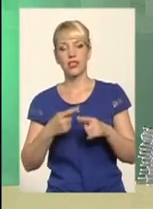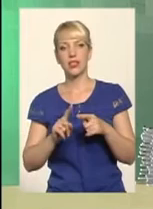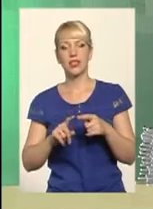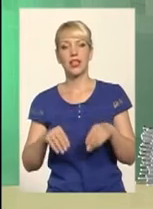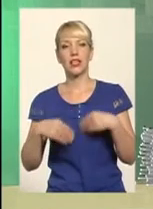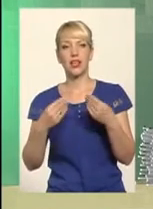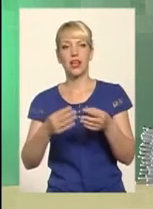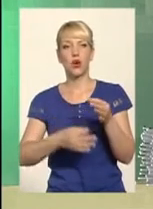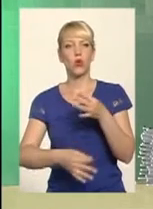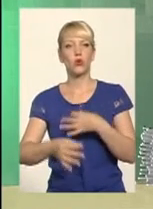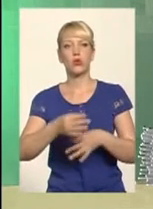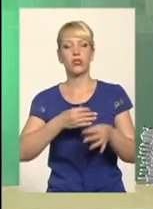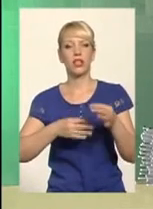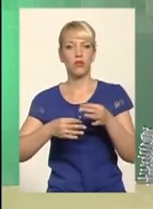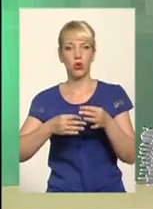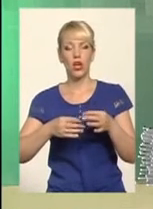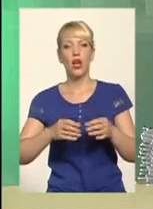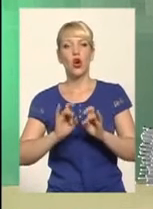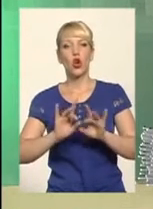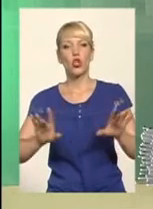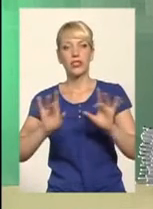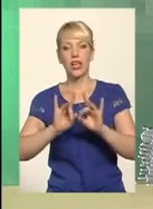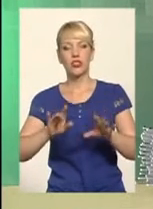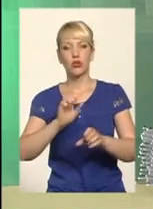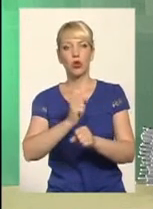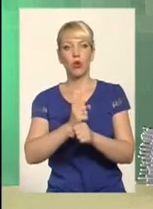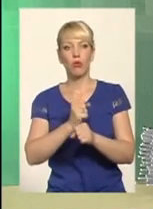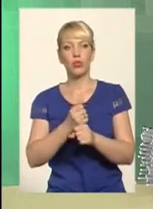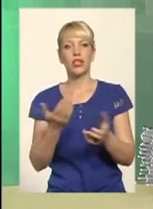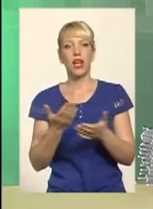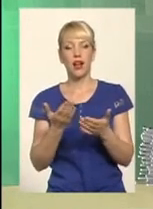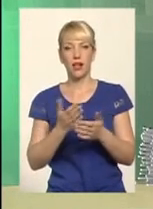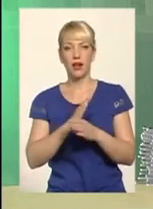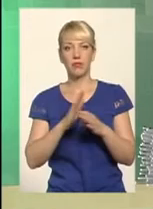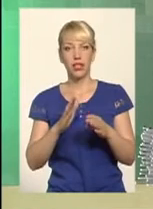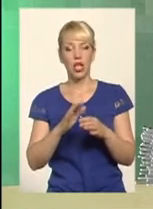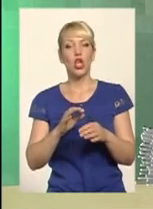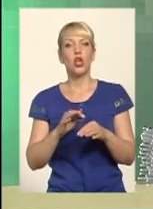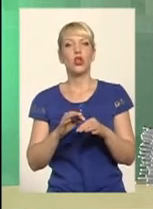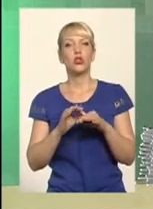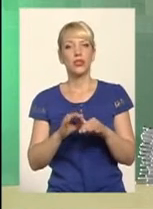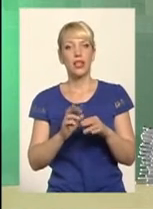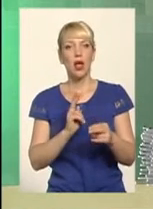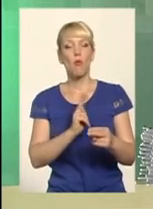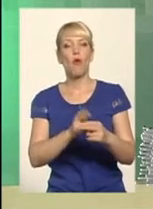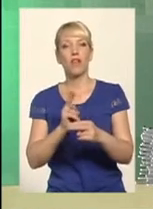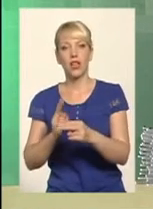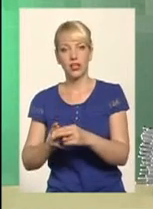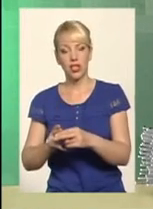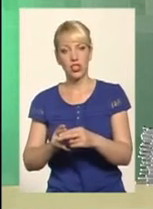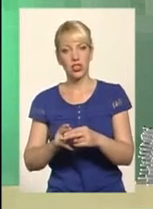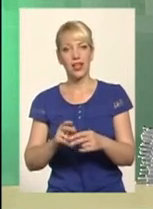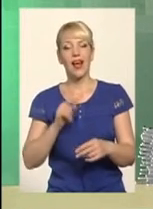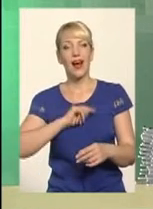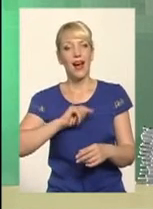самперед консультативної, роз'яснювальної роботи, яка би не носила не стільки профілактичний характер, а характер співпраці, про